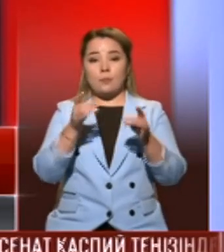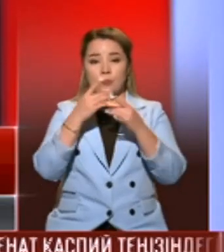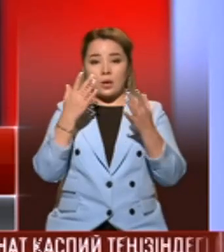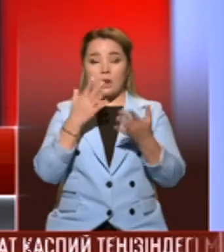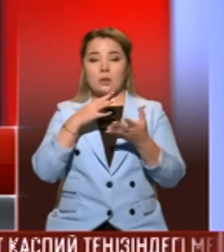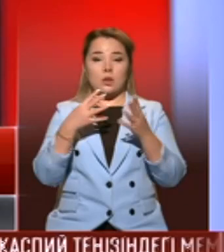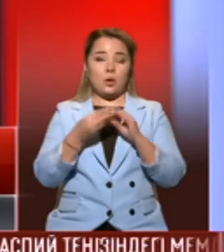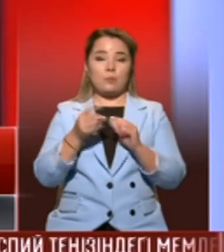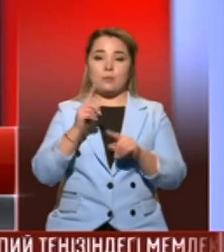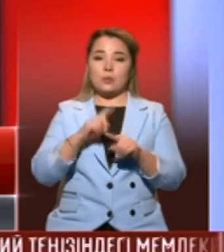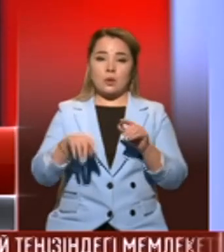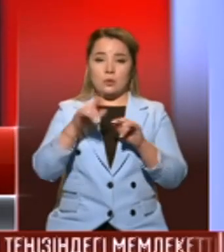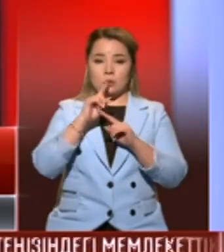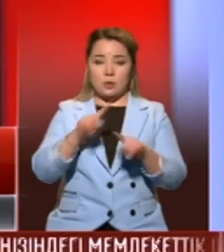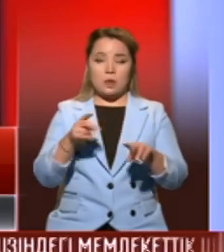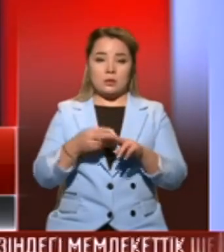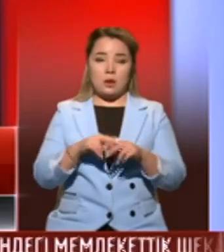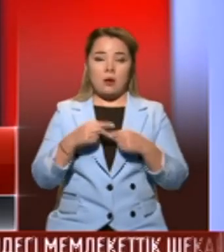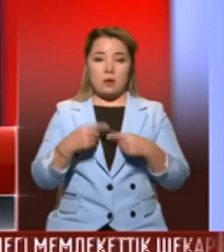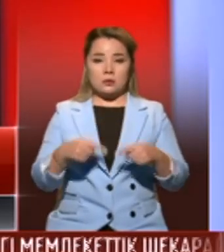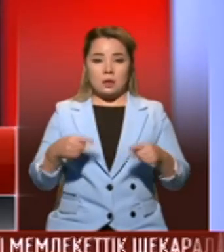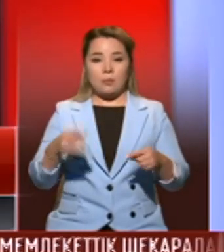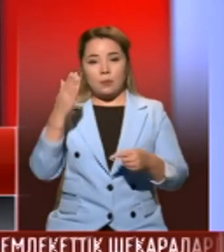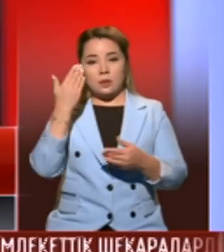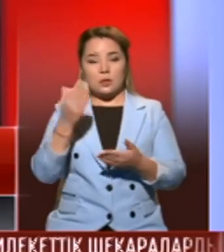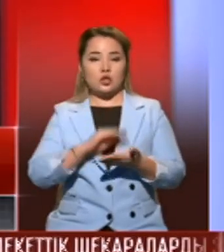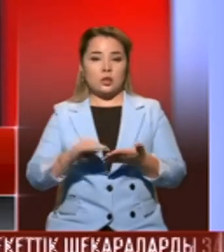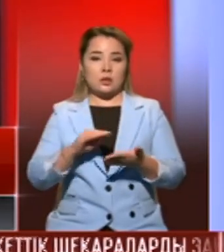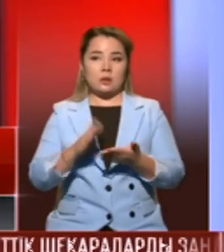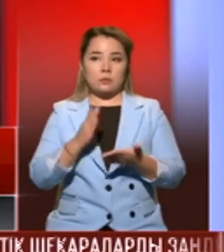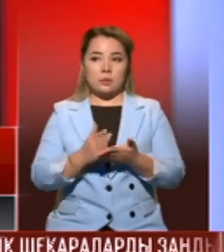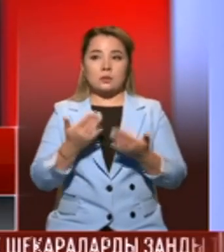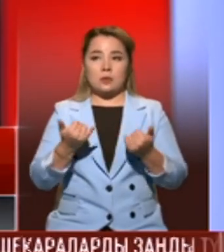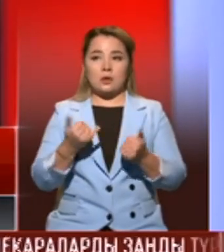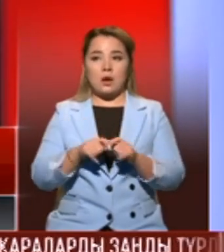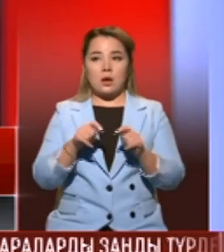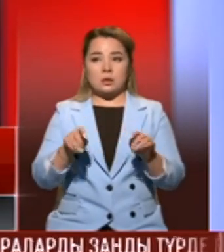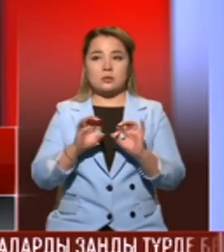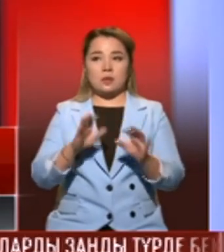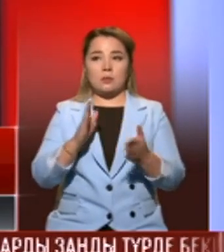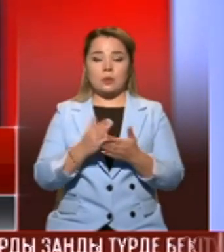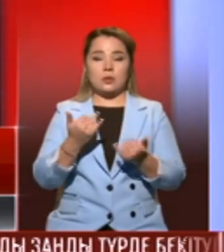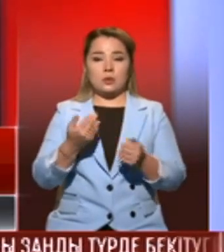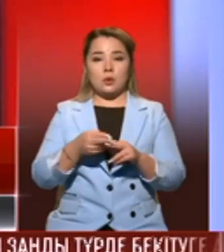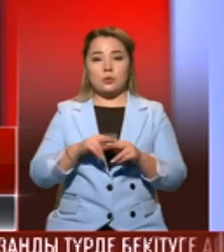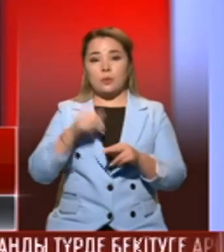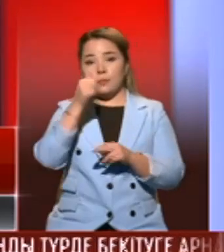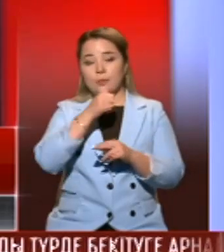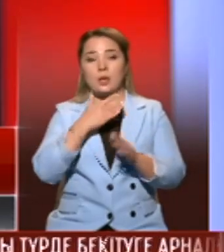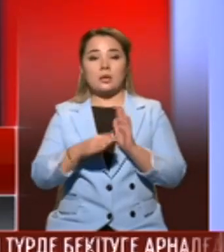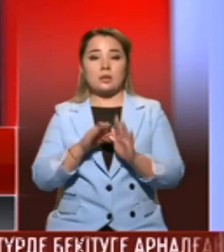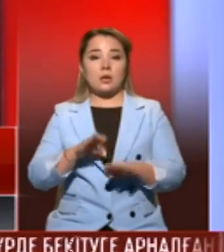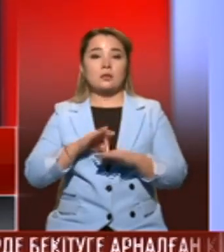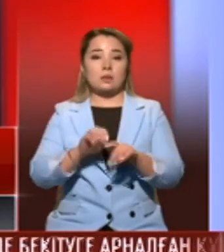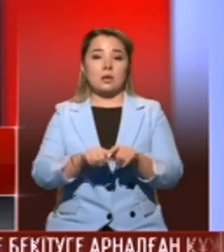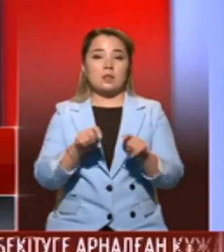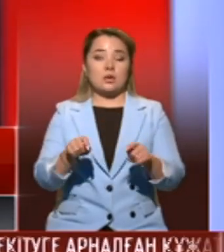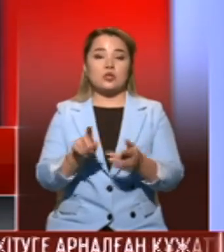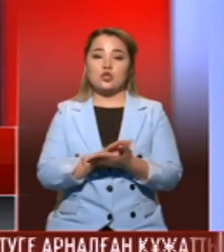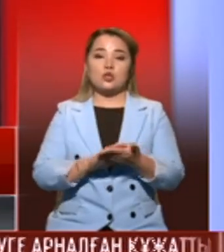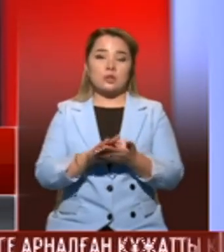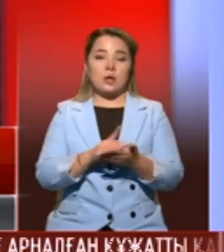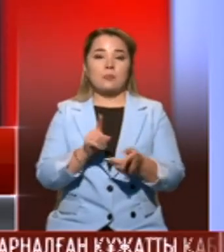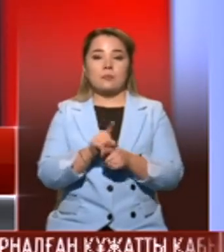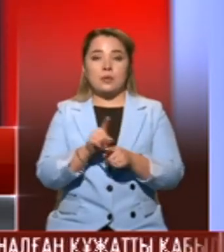бірден қалыптаспайды. Мысалға қазірде әртүрлі пікірлер жазып жатыр. Енді ашығын айтқанда осы биылғы сайлауды алатын болсақ, енді ешқандай интригасы